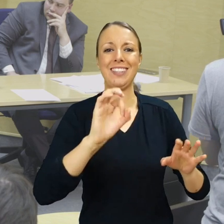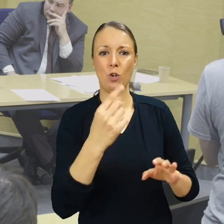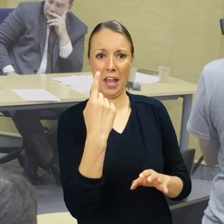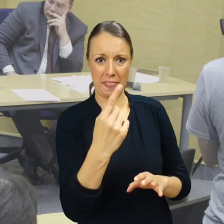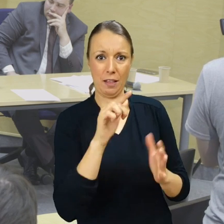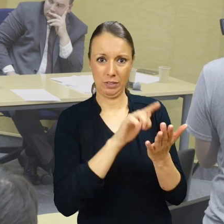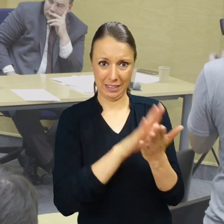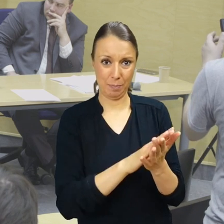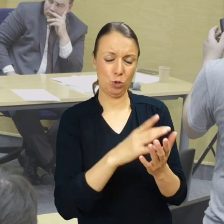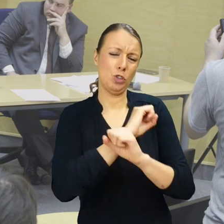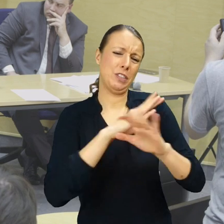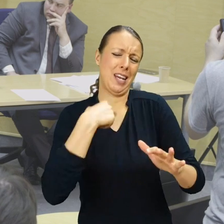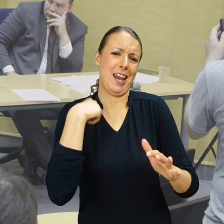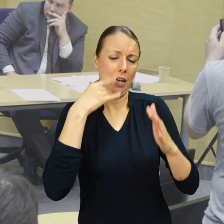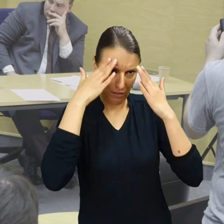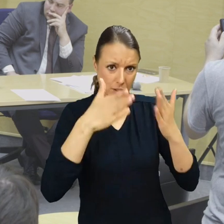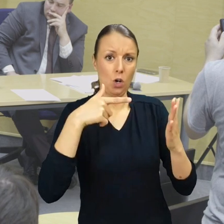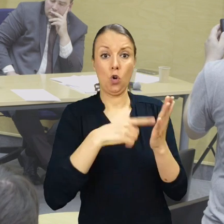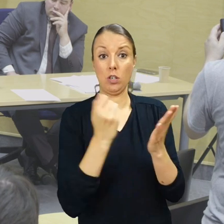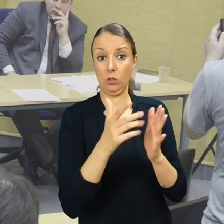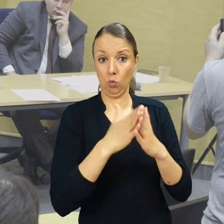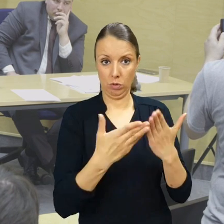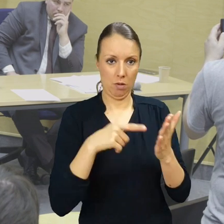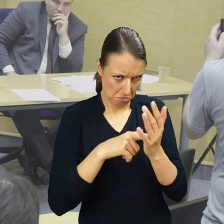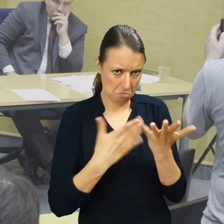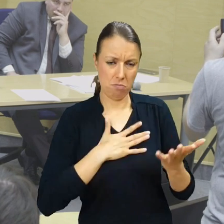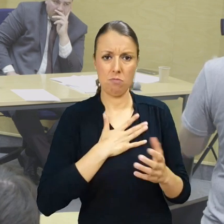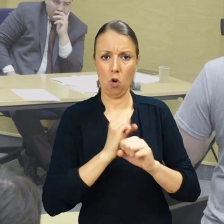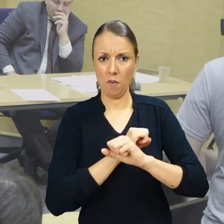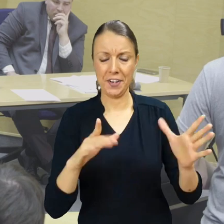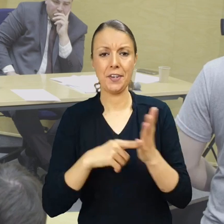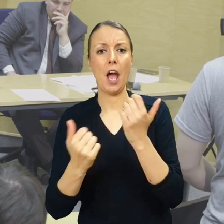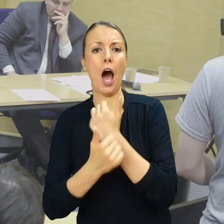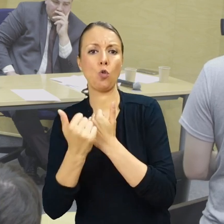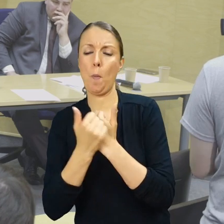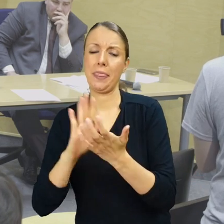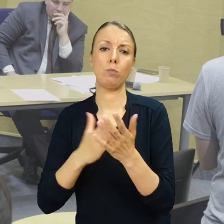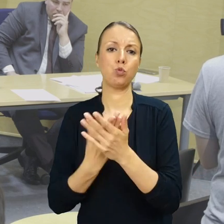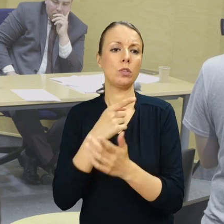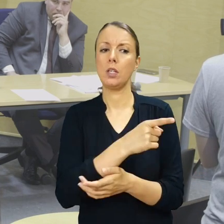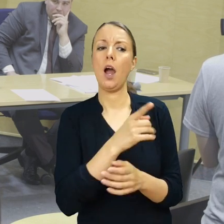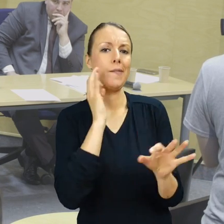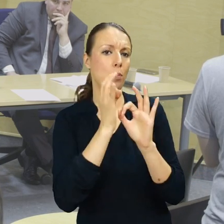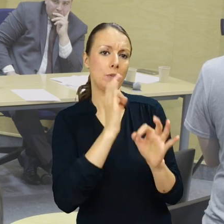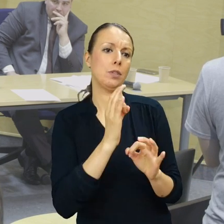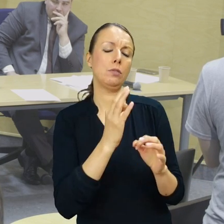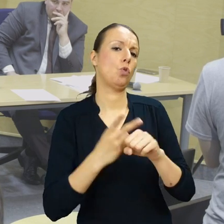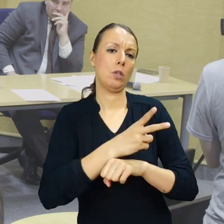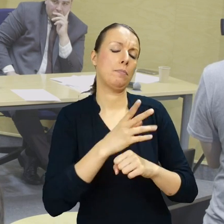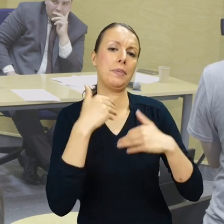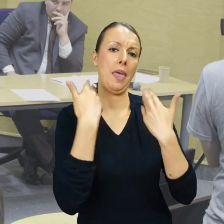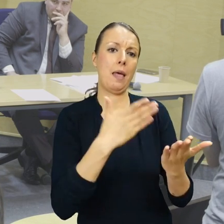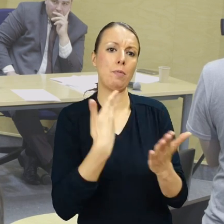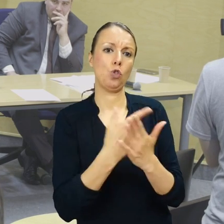oczywiste, że wprowadzenie takiego argumentu nie udostępniam ci informacji, ponieważ nadużywasz, jest